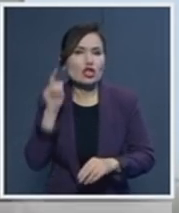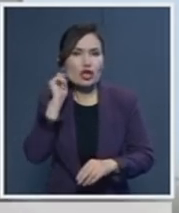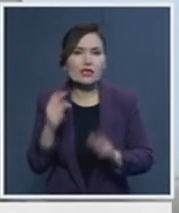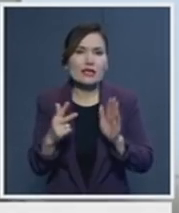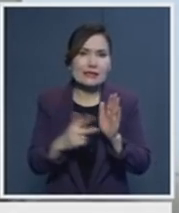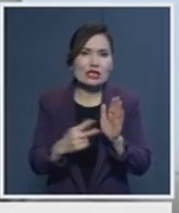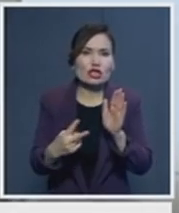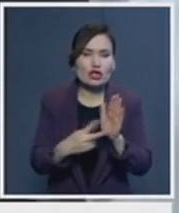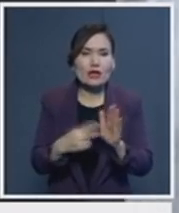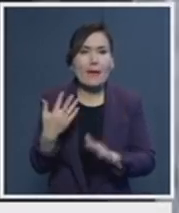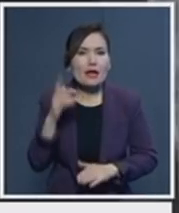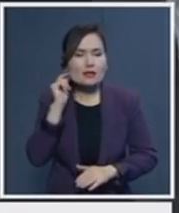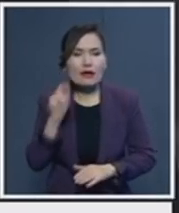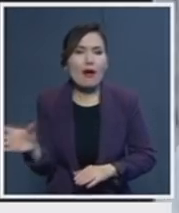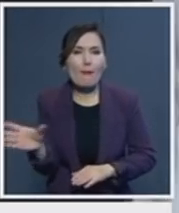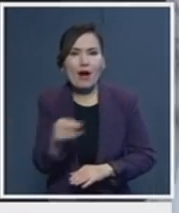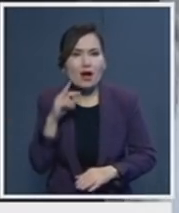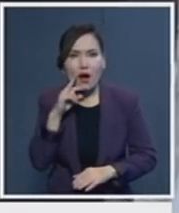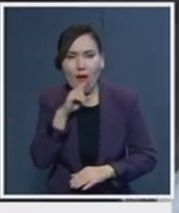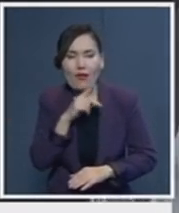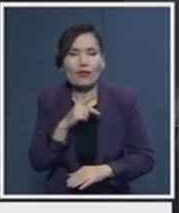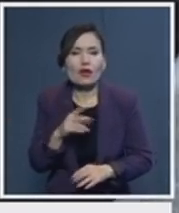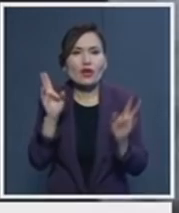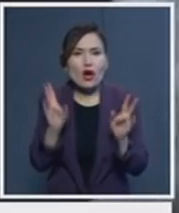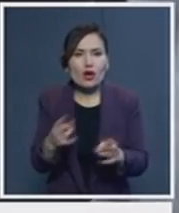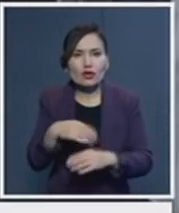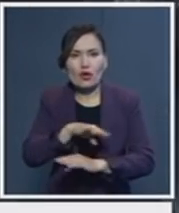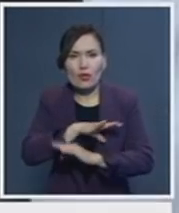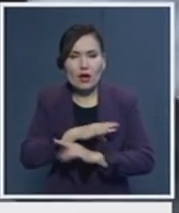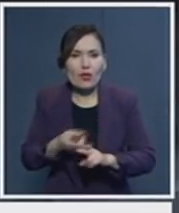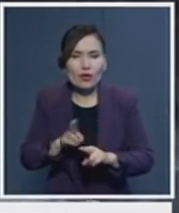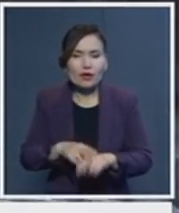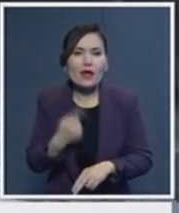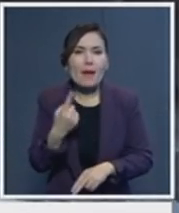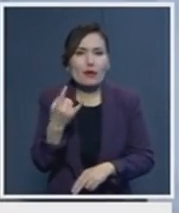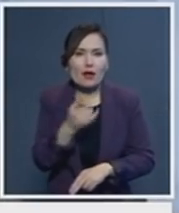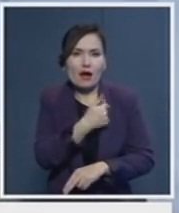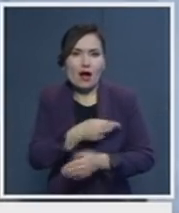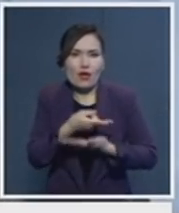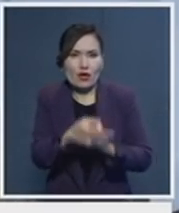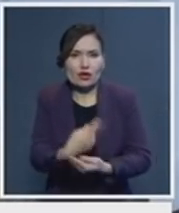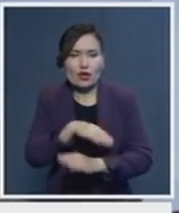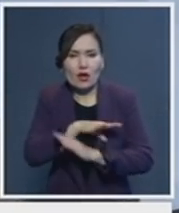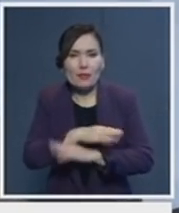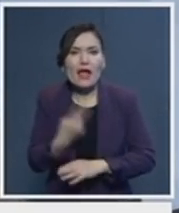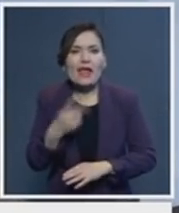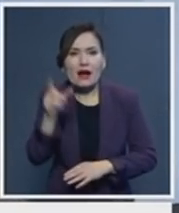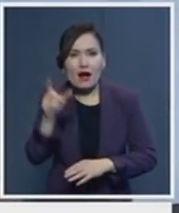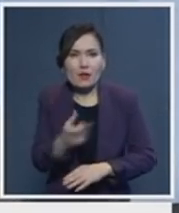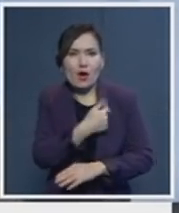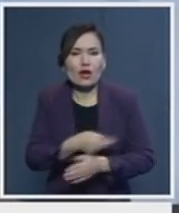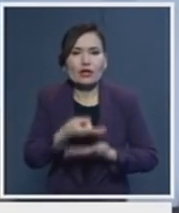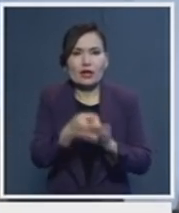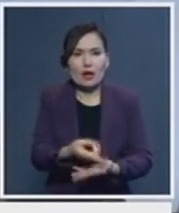5-те. Барлығына қатты естеген. Екеуі сол жерде, біреуі ауруханаға бара жатқан жолда көз жұмған. Одан бөлек екі адам ауруханаға